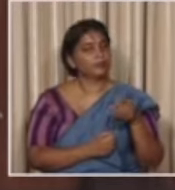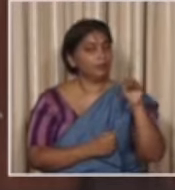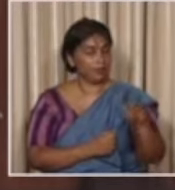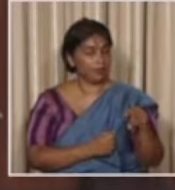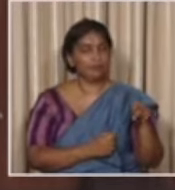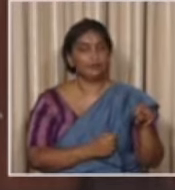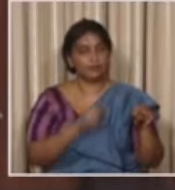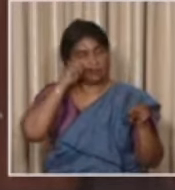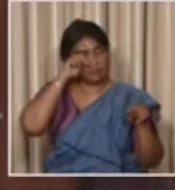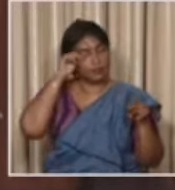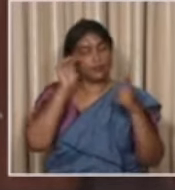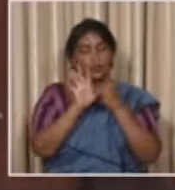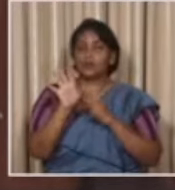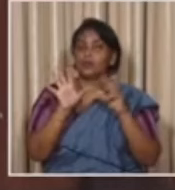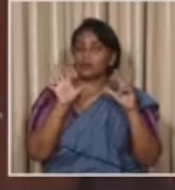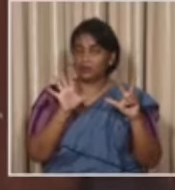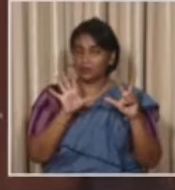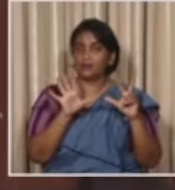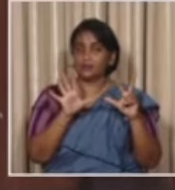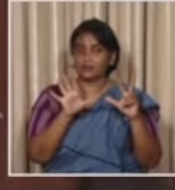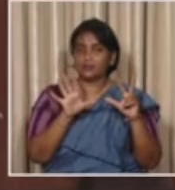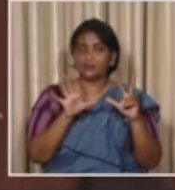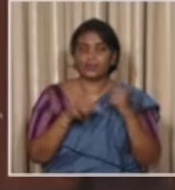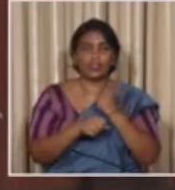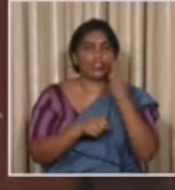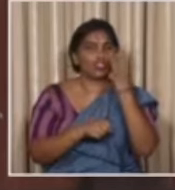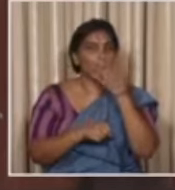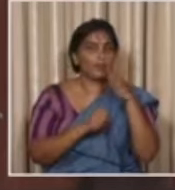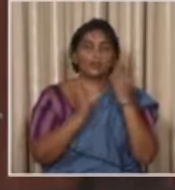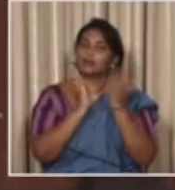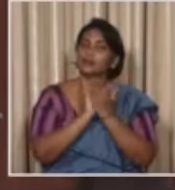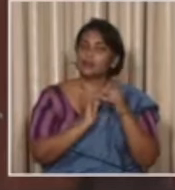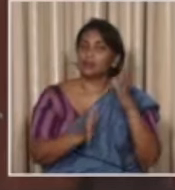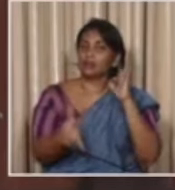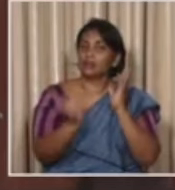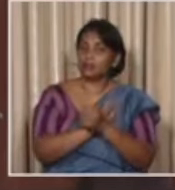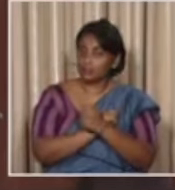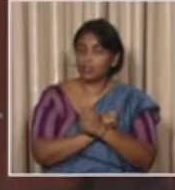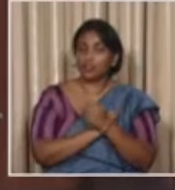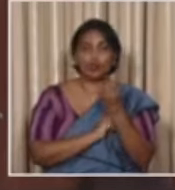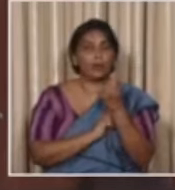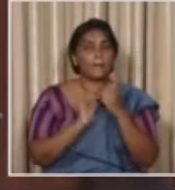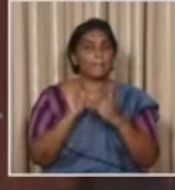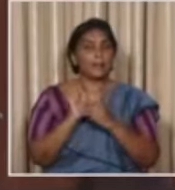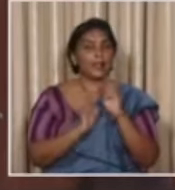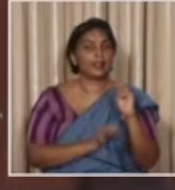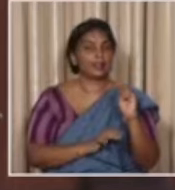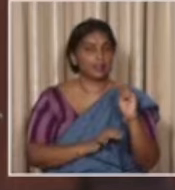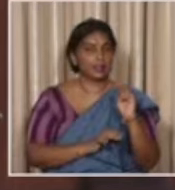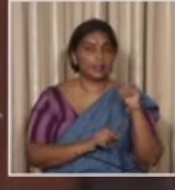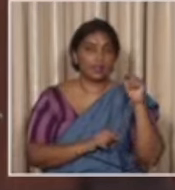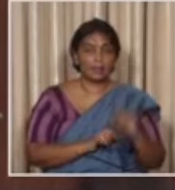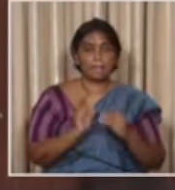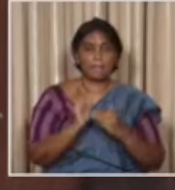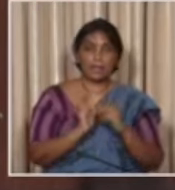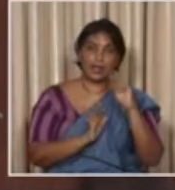ළමයා අවුරුදු 8යි ග්‍රේඩ් 3 ඉගෙන ගන්න. මේ ළමයා පැහැරගෙන ගිහිල්ලා තියෙන රුපියල් මිලියන 30ක්. දැන් කාලෙද